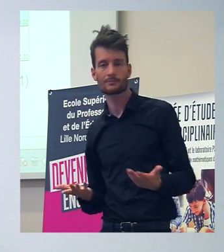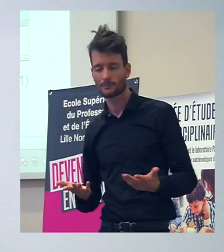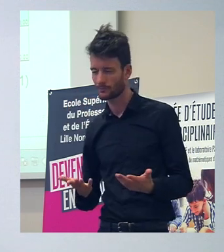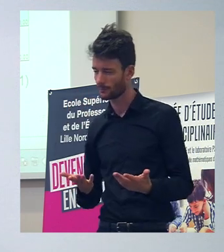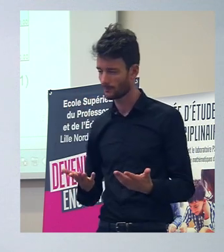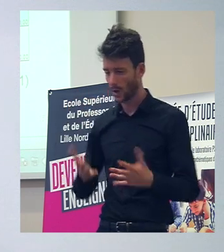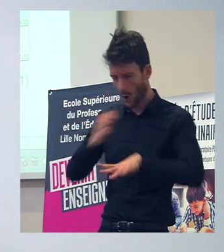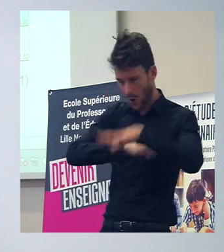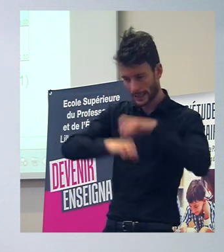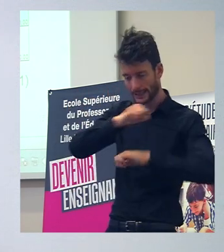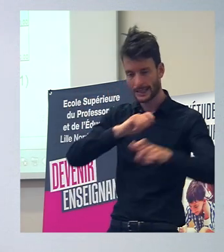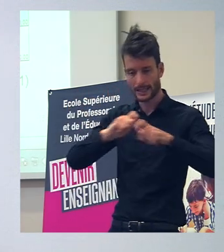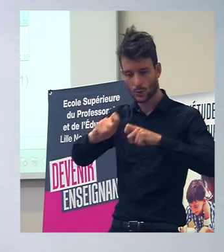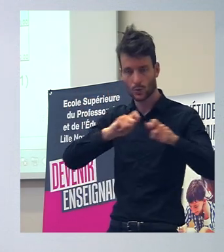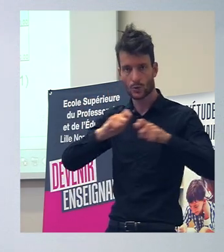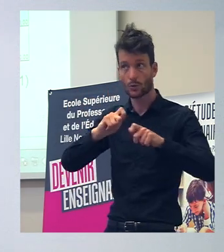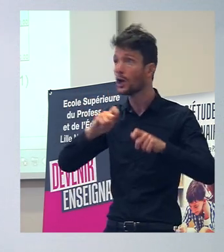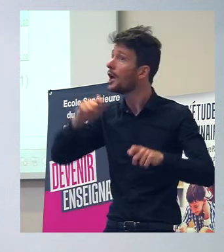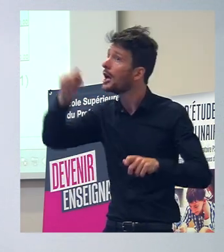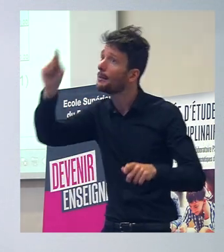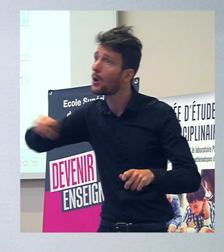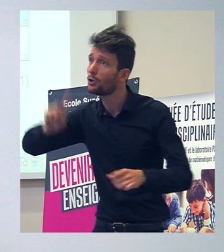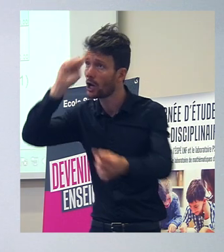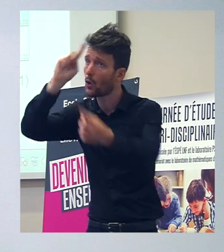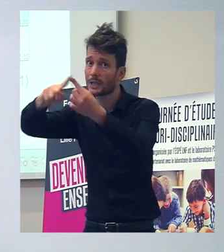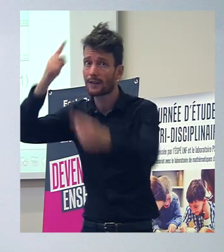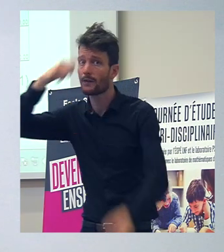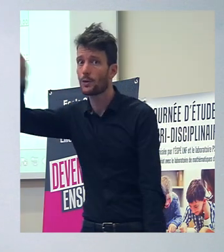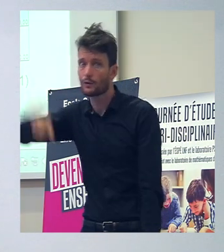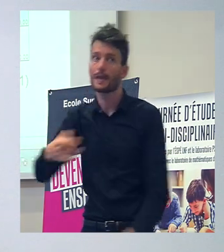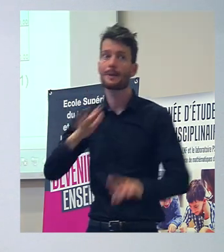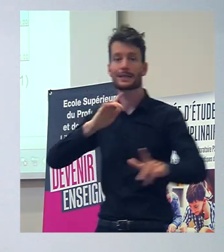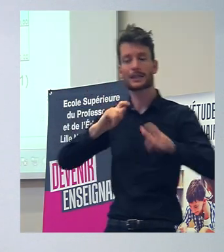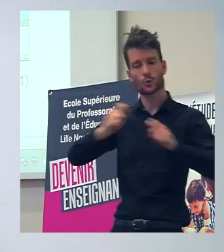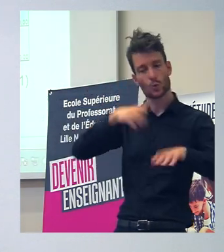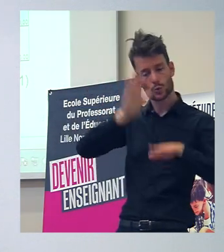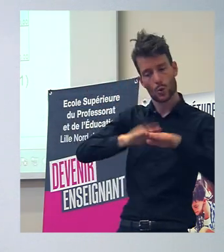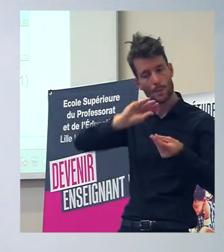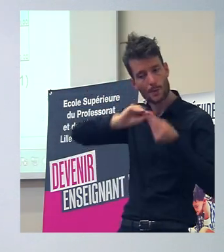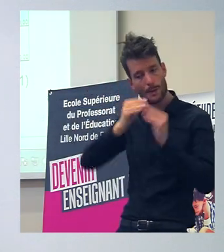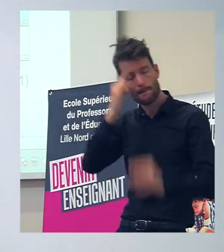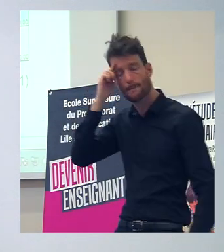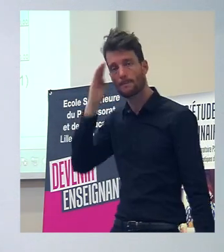des discussions, pas forcément à visée philosophique, mais des discussions sur des problèmes moraux,